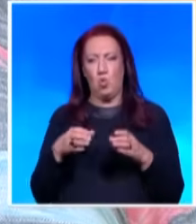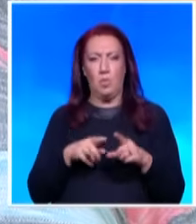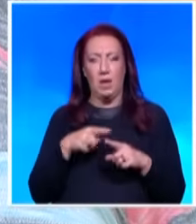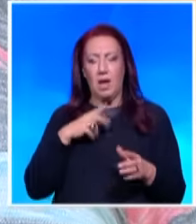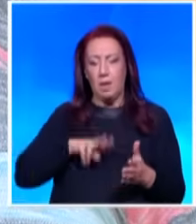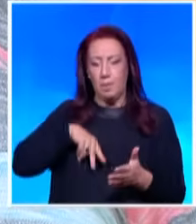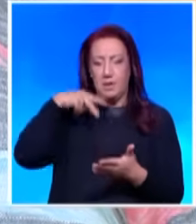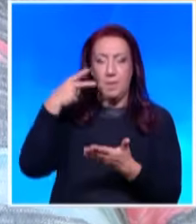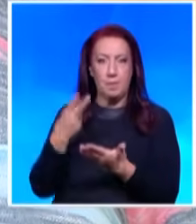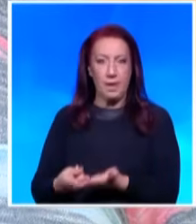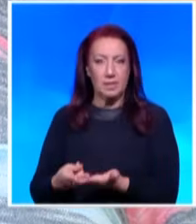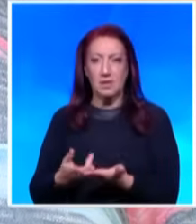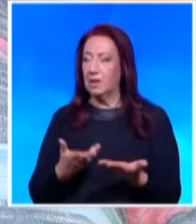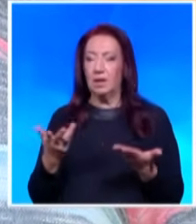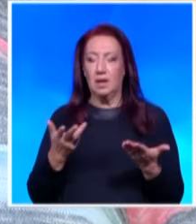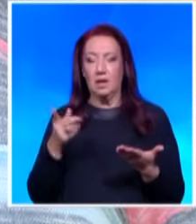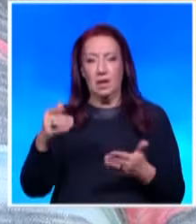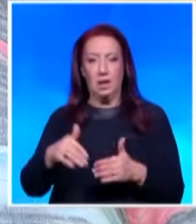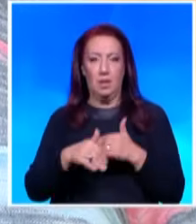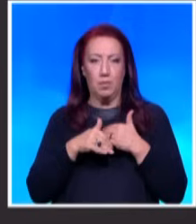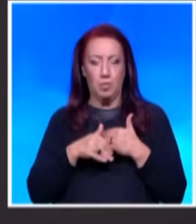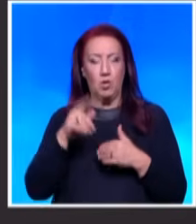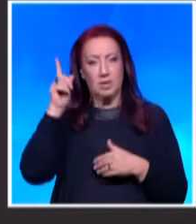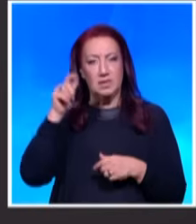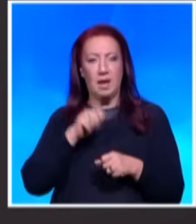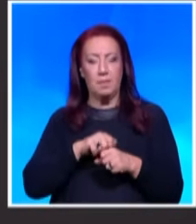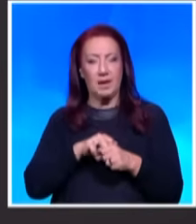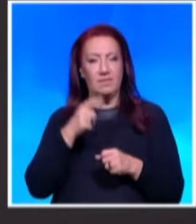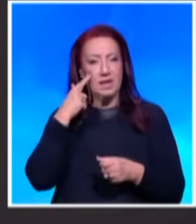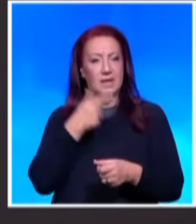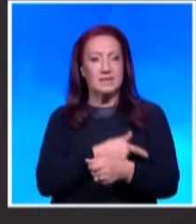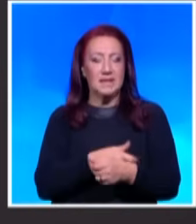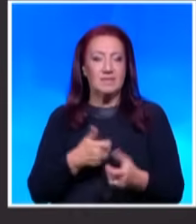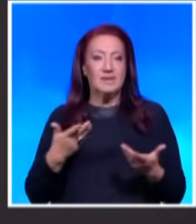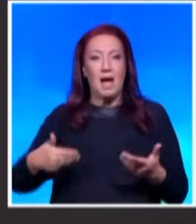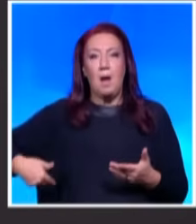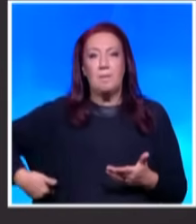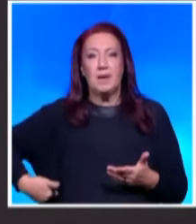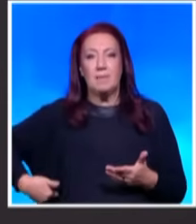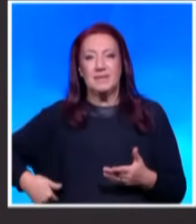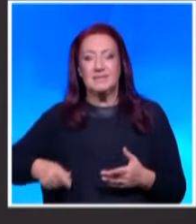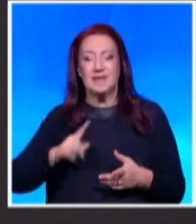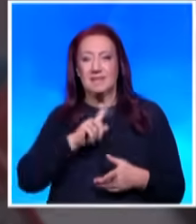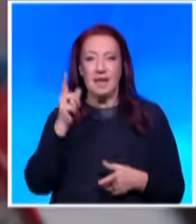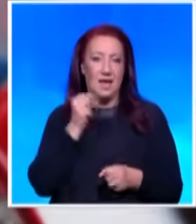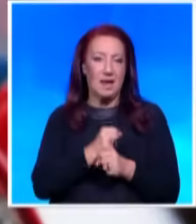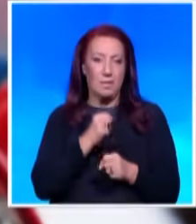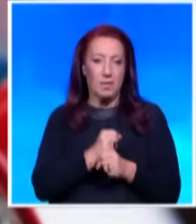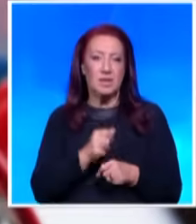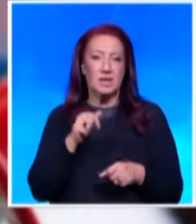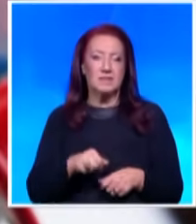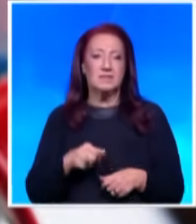те ми помогнаха момчета. Там направихме изследване, но спръха ми бъбриците, ето на хемодиализ. Три пъти в седмицата